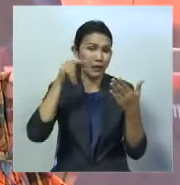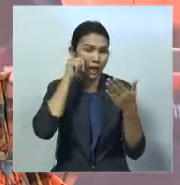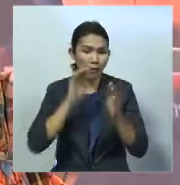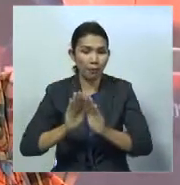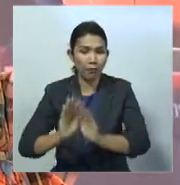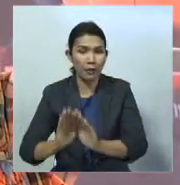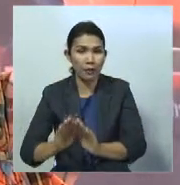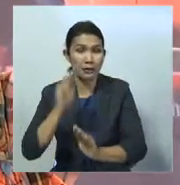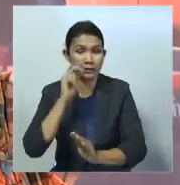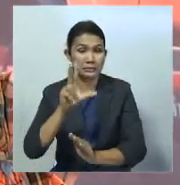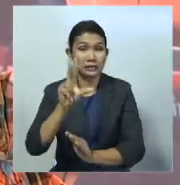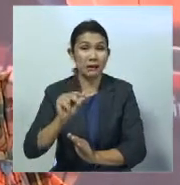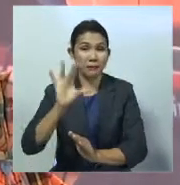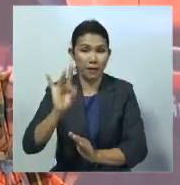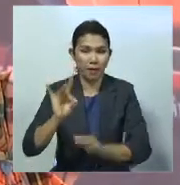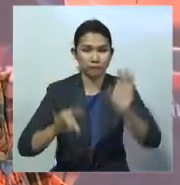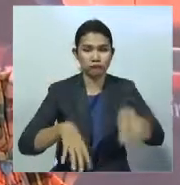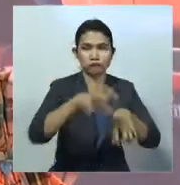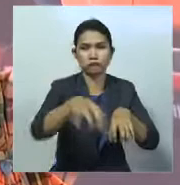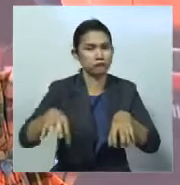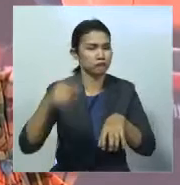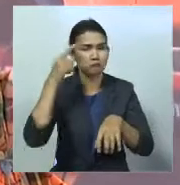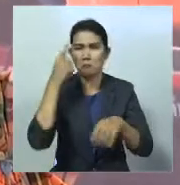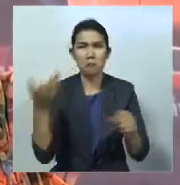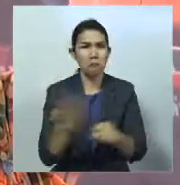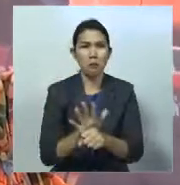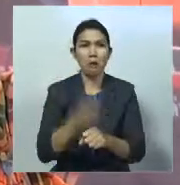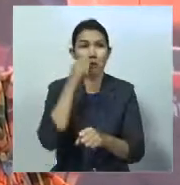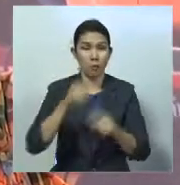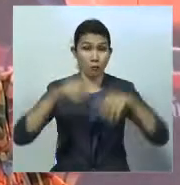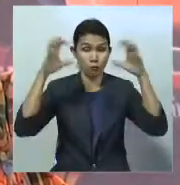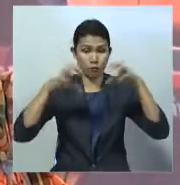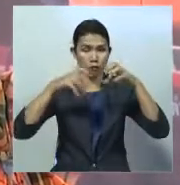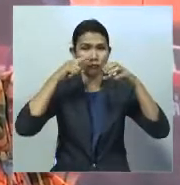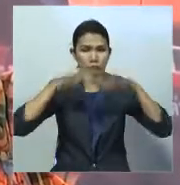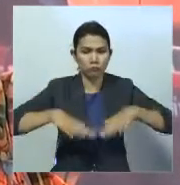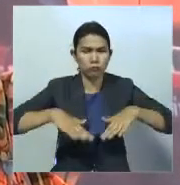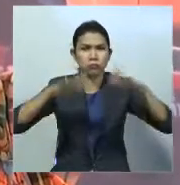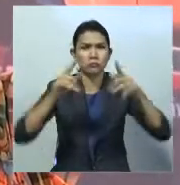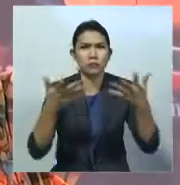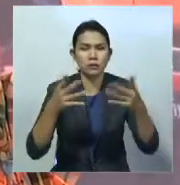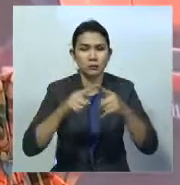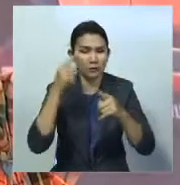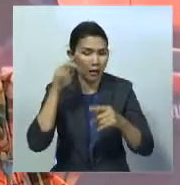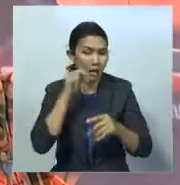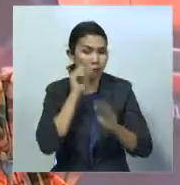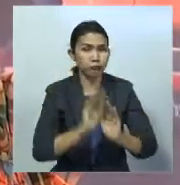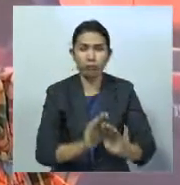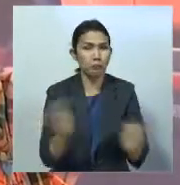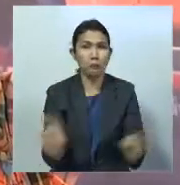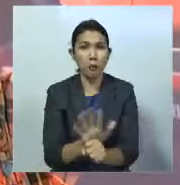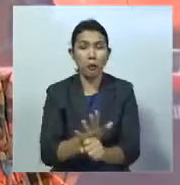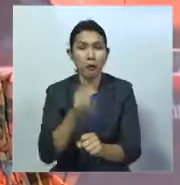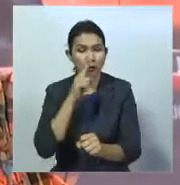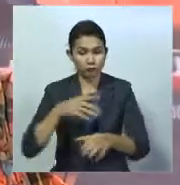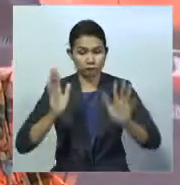ง38แห่งเท่านั้นถือว่าไม่เพียงพอเพราะว่าฝนที่ตกลงมาไม่เข้าเขื่อนทำให้การกักเก็บน้ำยังไม่เพียงพอประ